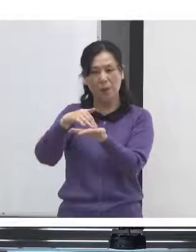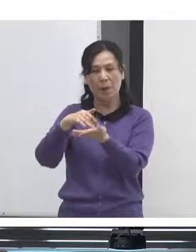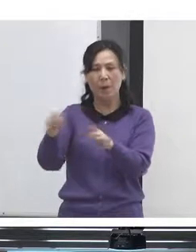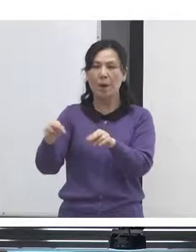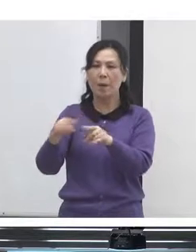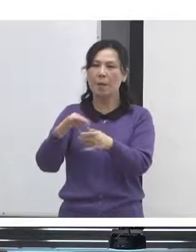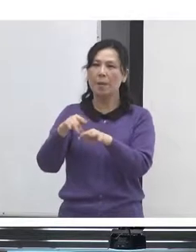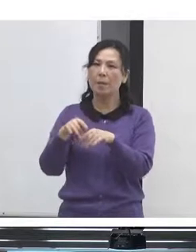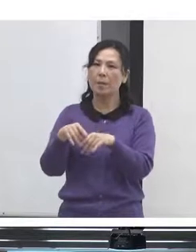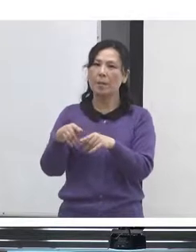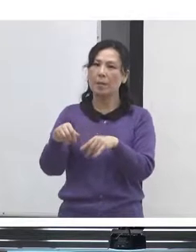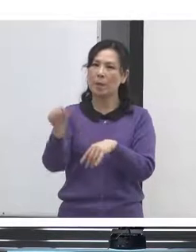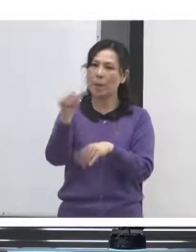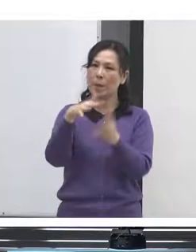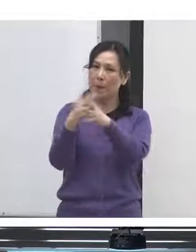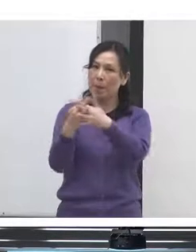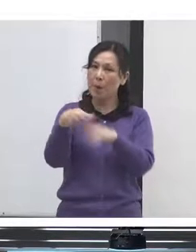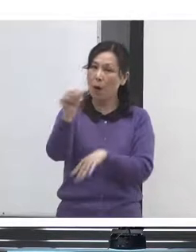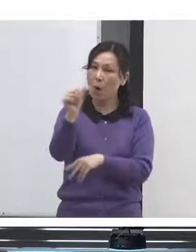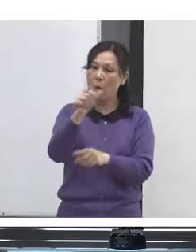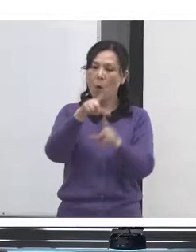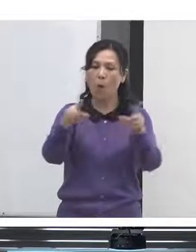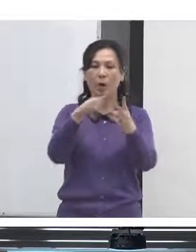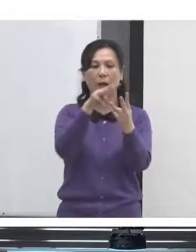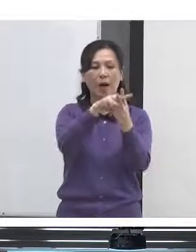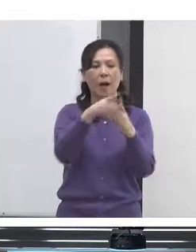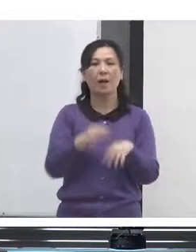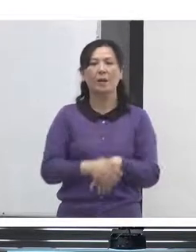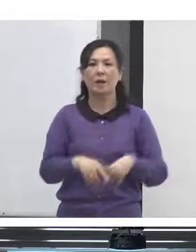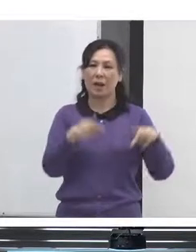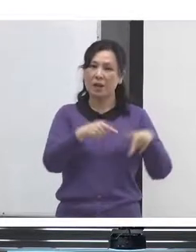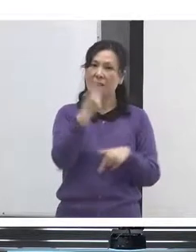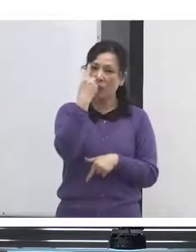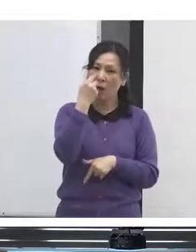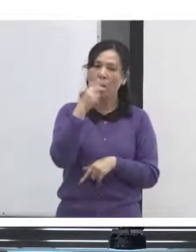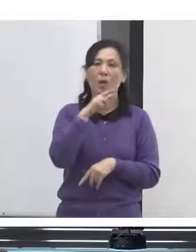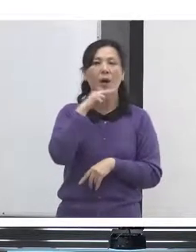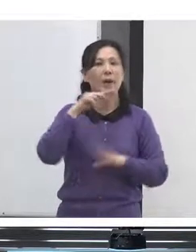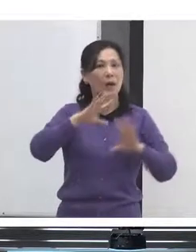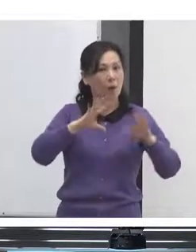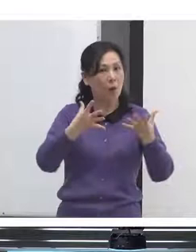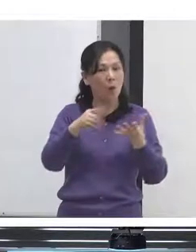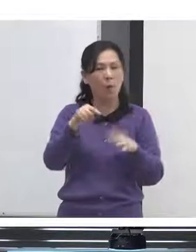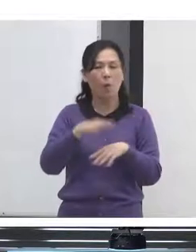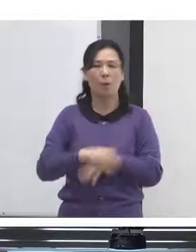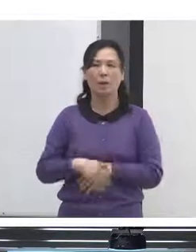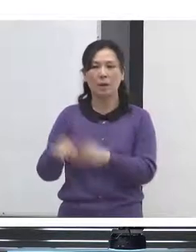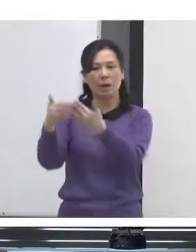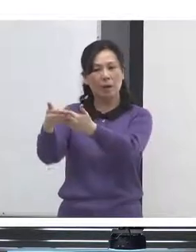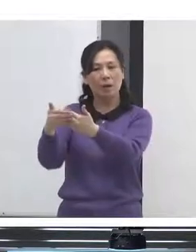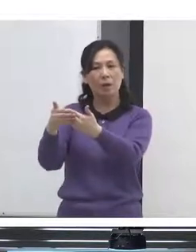宗，然后一些西欧国家，比如说像是英国那中国这部分我觉得大家可以直接略过，因为